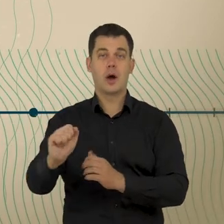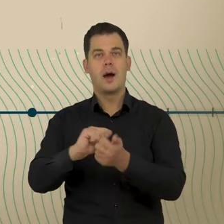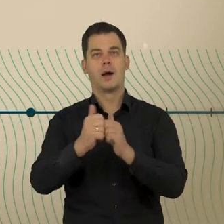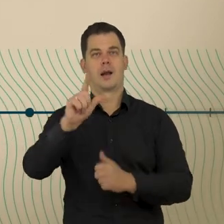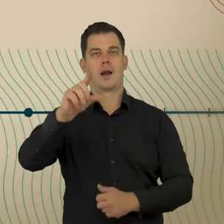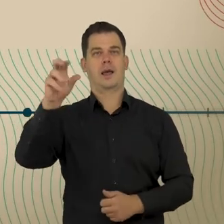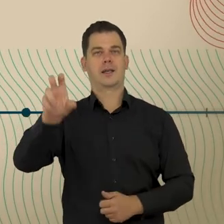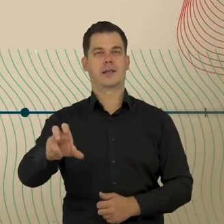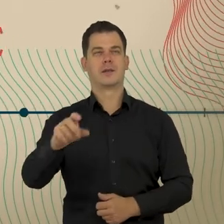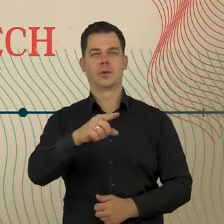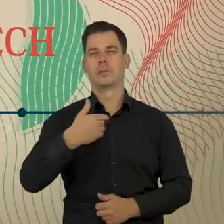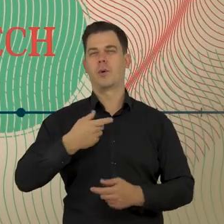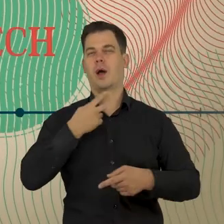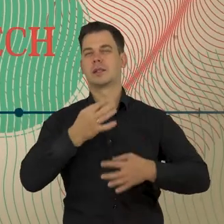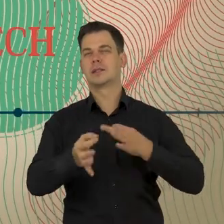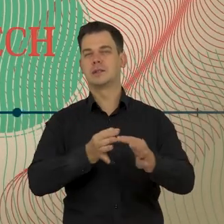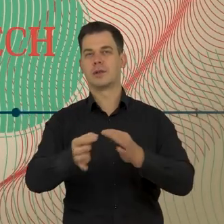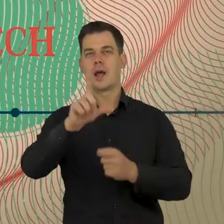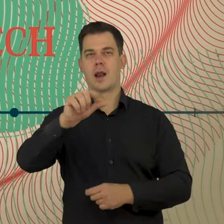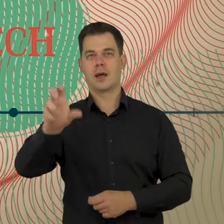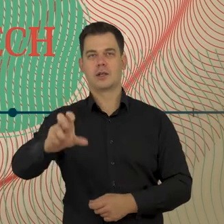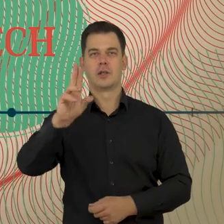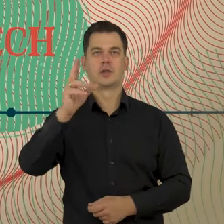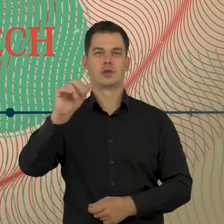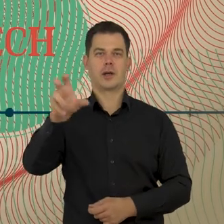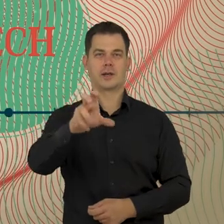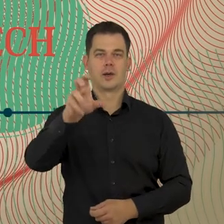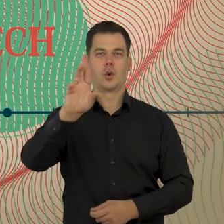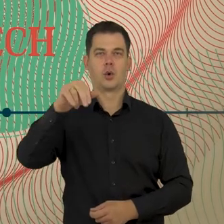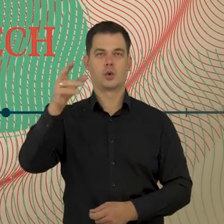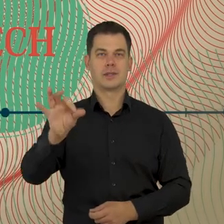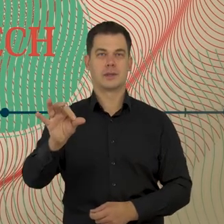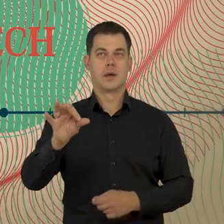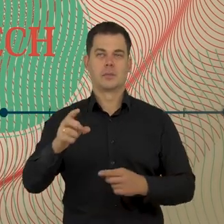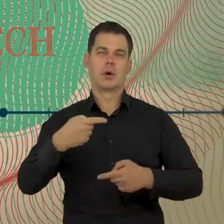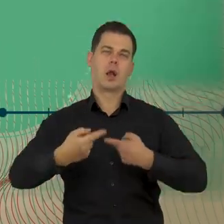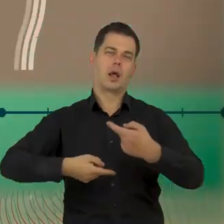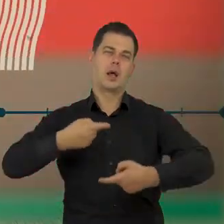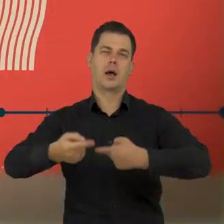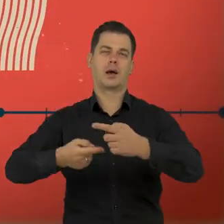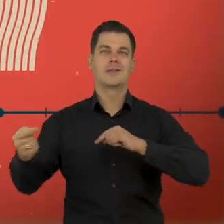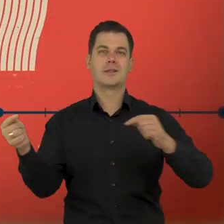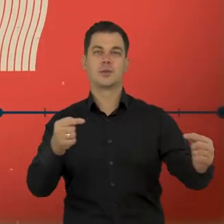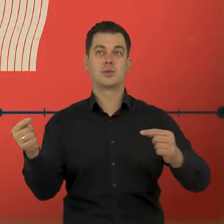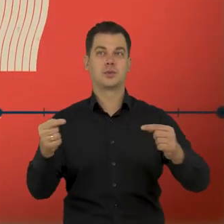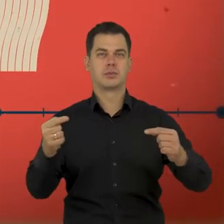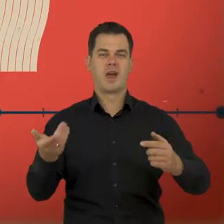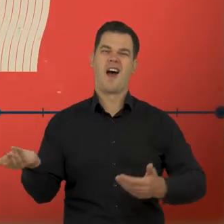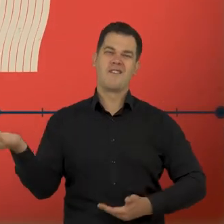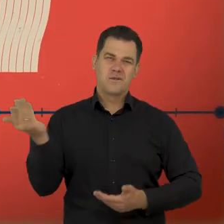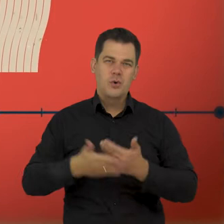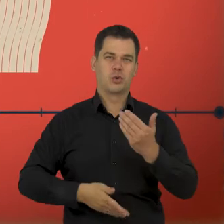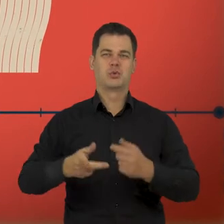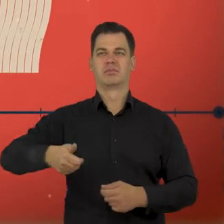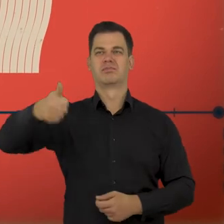Tadeusza Kościuszki lub Lech, nawiązując do legendy o Lechu, Czechu i Rusie. Dyskusje ciągnęły się w nieskończoność. W